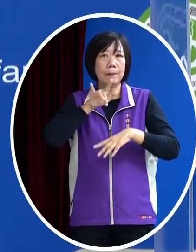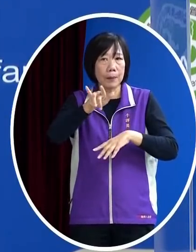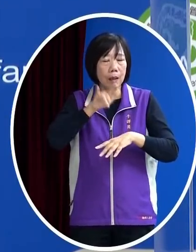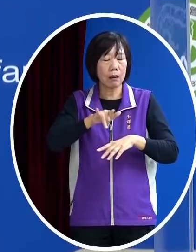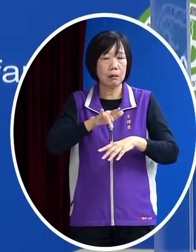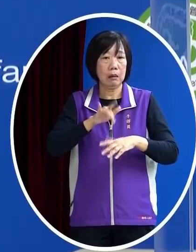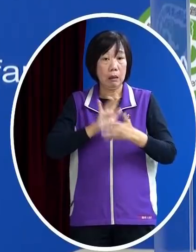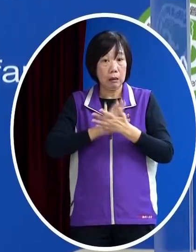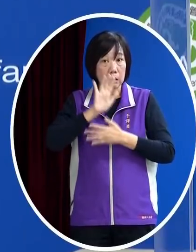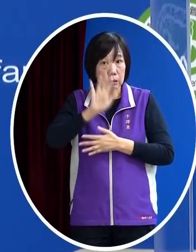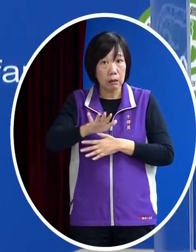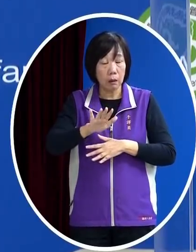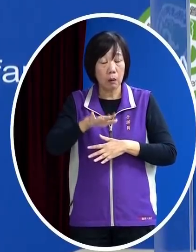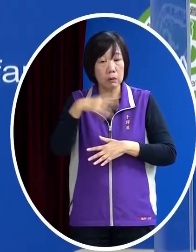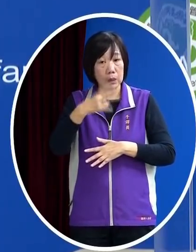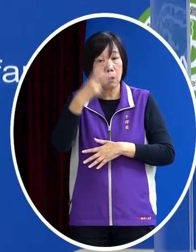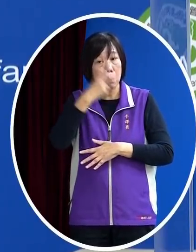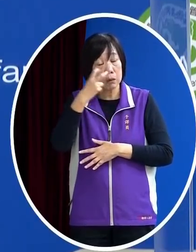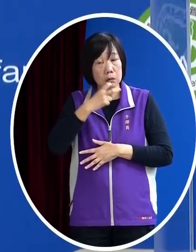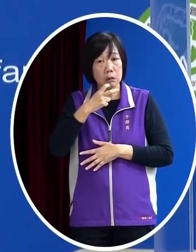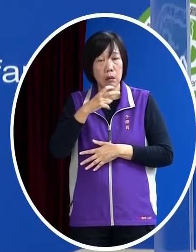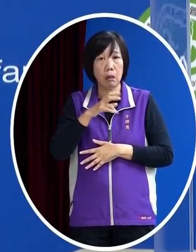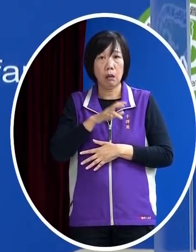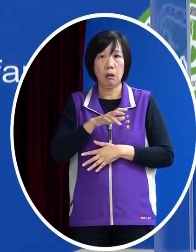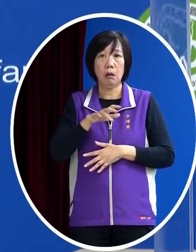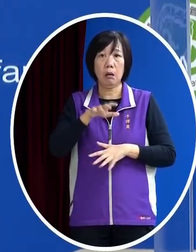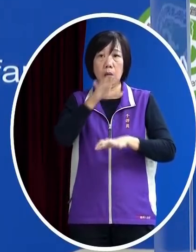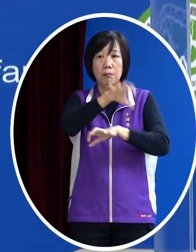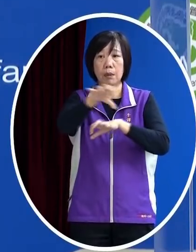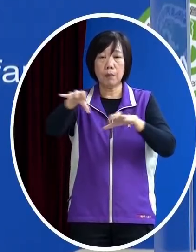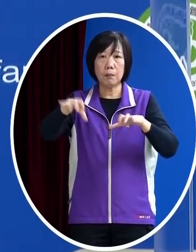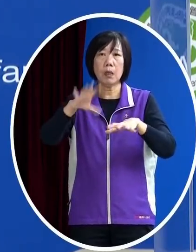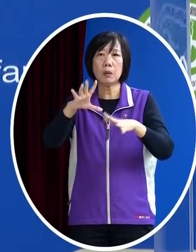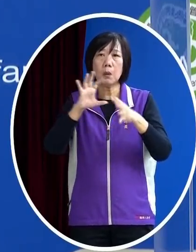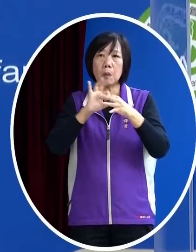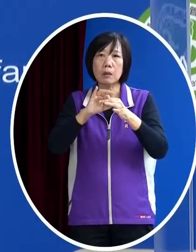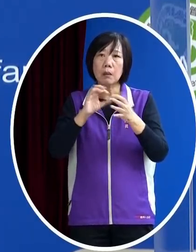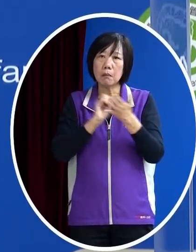那然后咱们来观察一下各地的一些相关的报告。